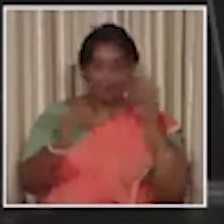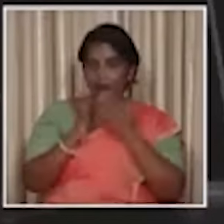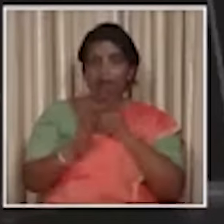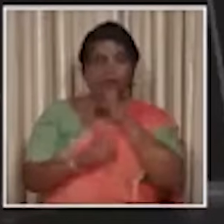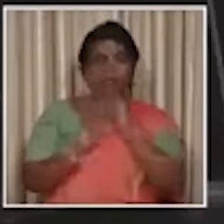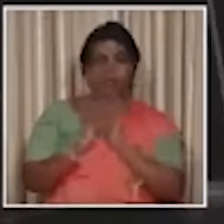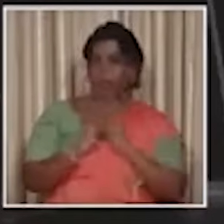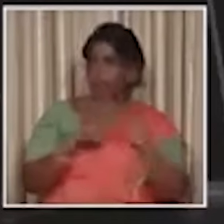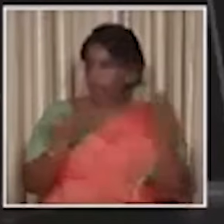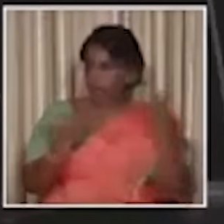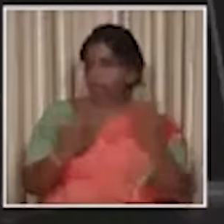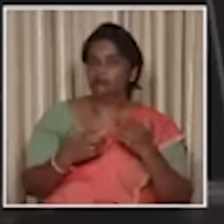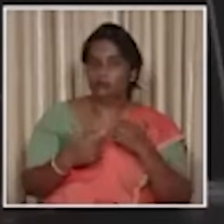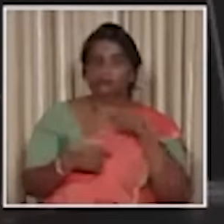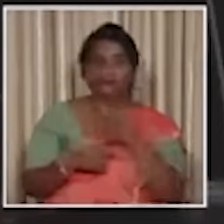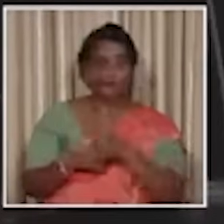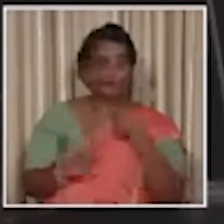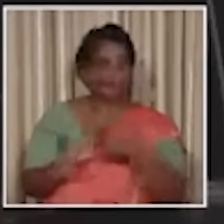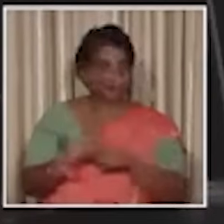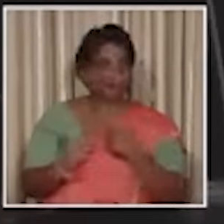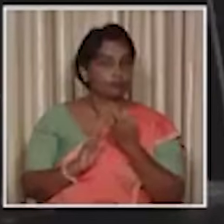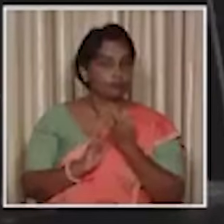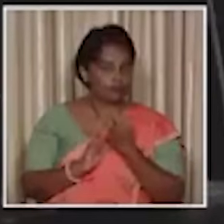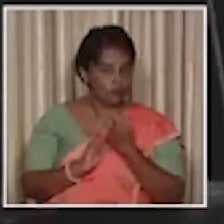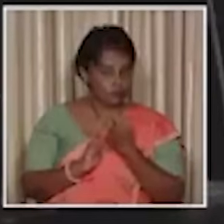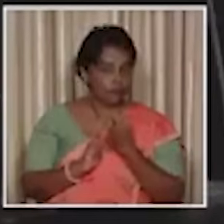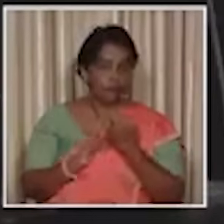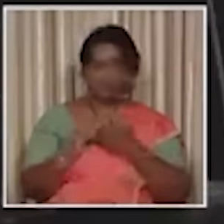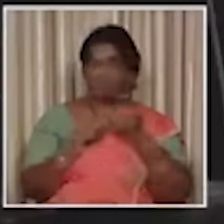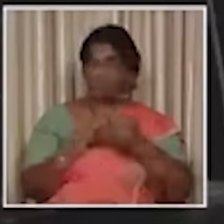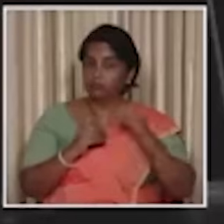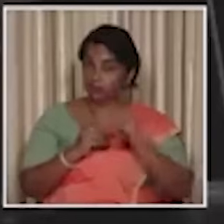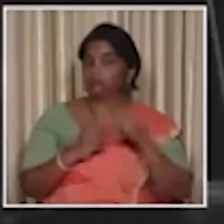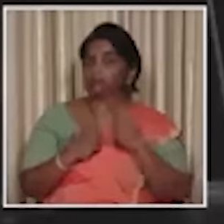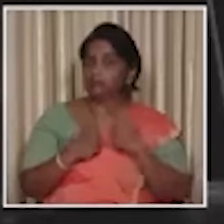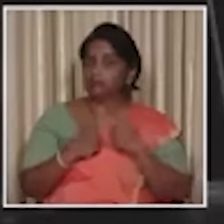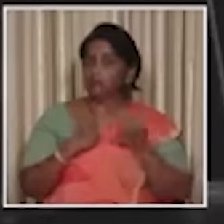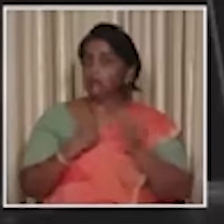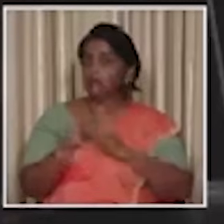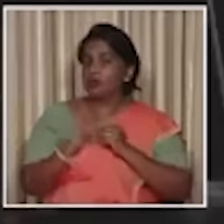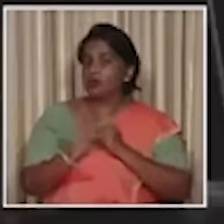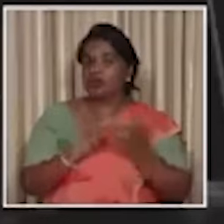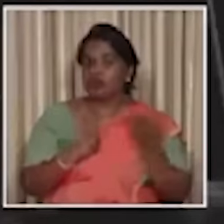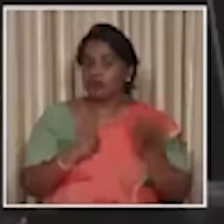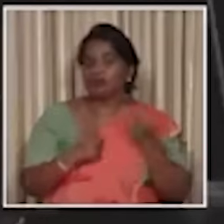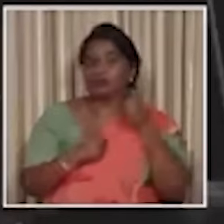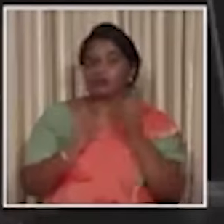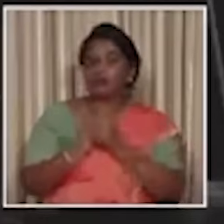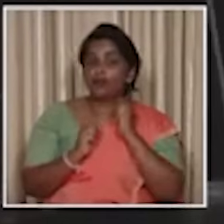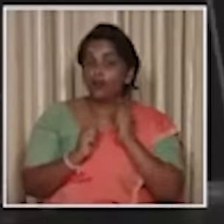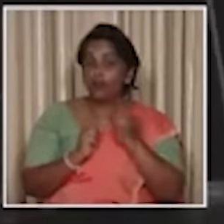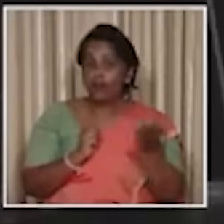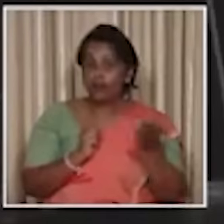நாட்டினுடைய பொருளாதார முன்னேற்றத்திற்காக எந்த விடயத்தை உங்களால் கையாள முடிய போகிறது? நீங்கள் என்ன செய்வீர்கள்? நான் இந்த